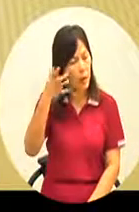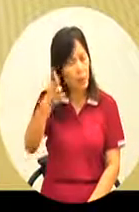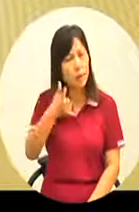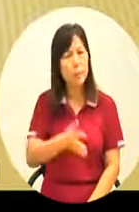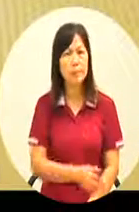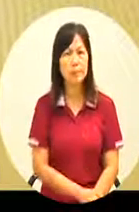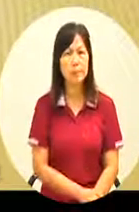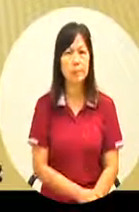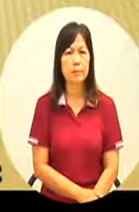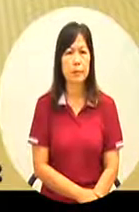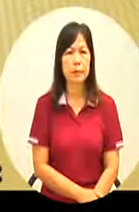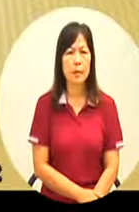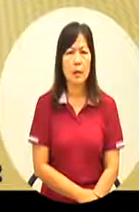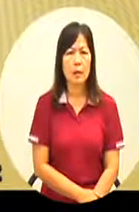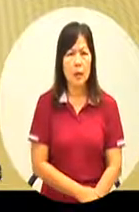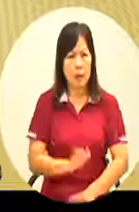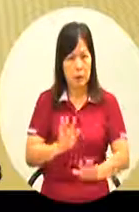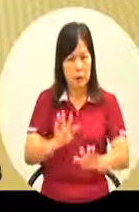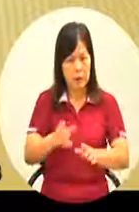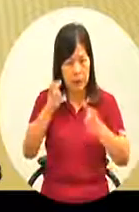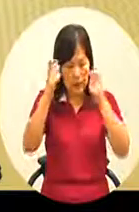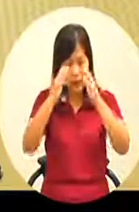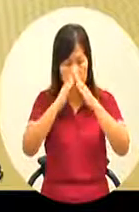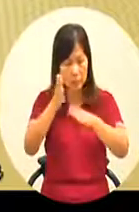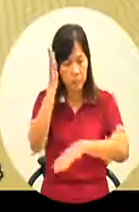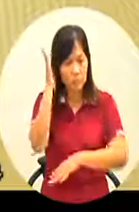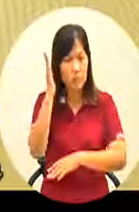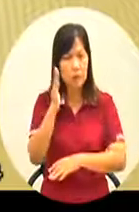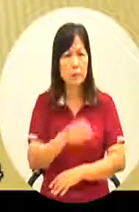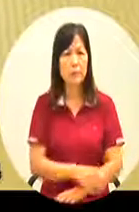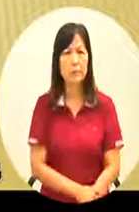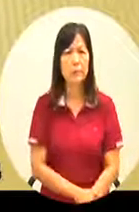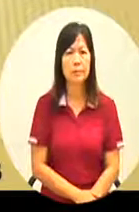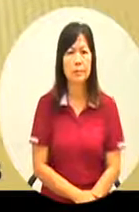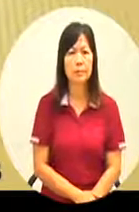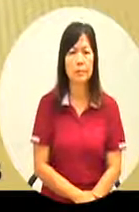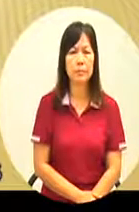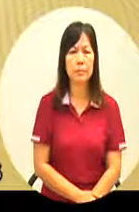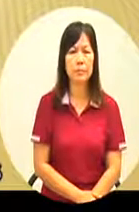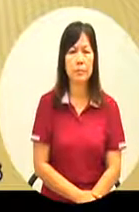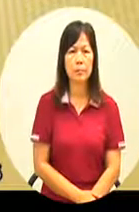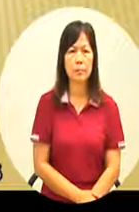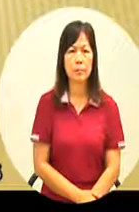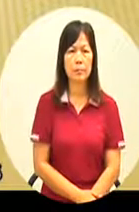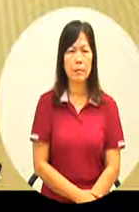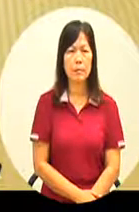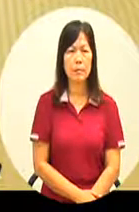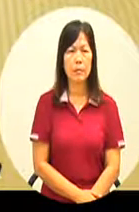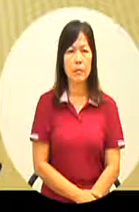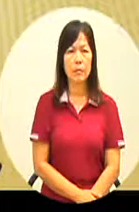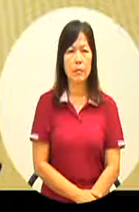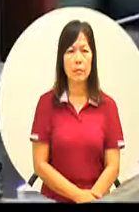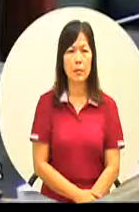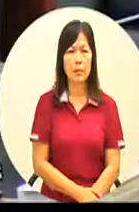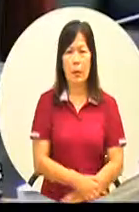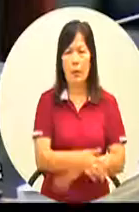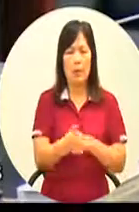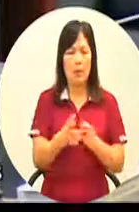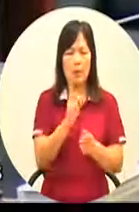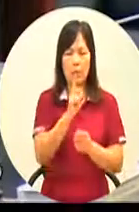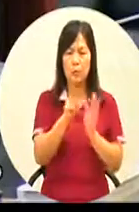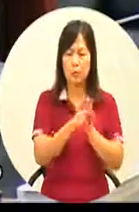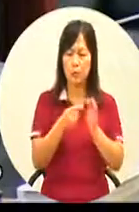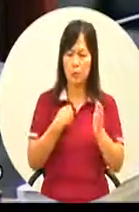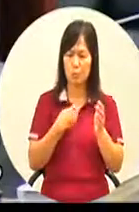在我们现在高雄市政府哈、哦，拢是啊 连拢是咧吼强调透